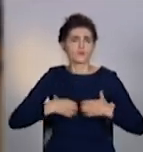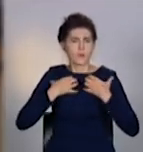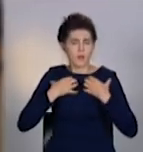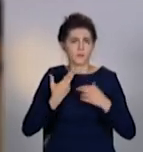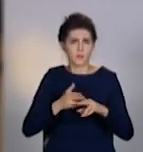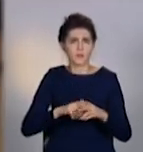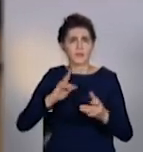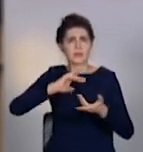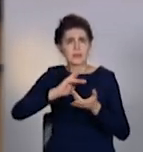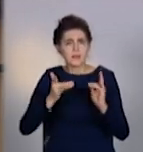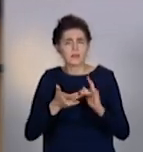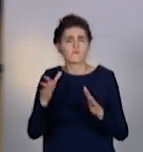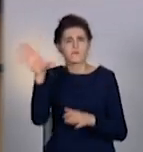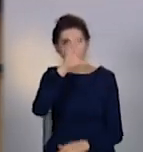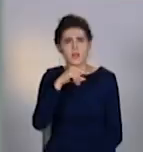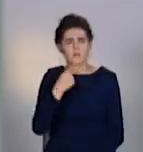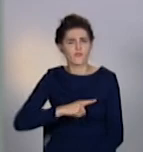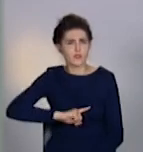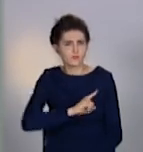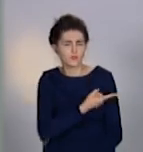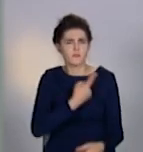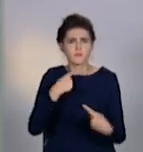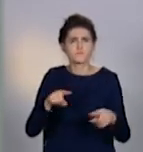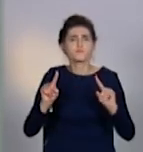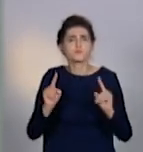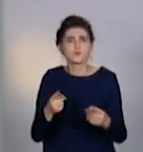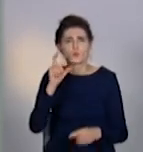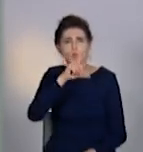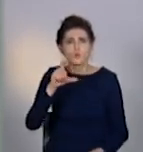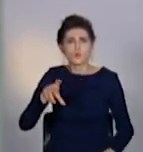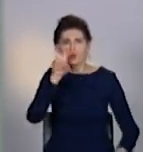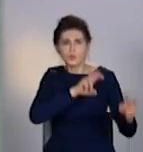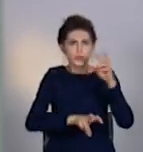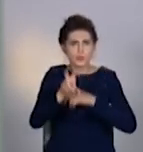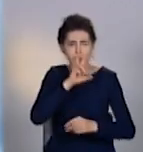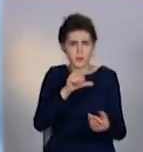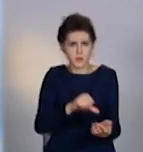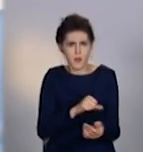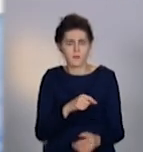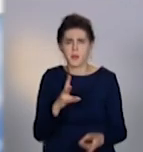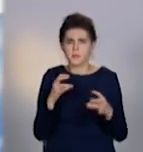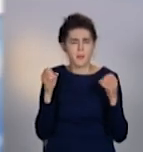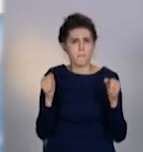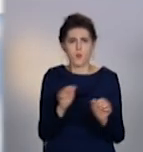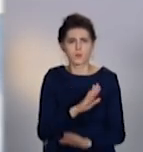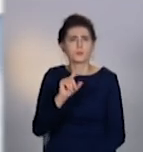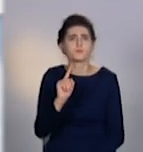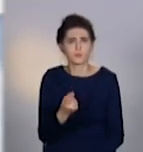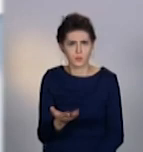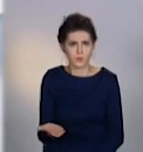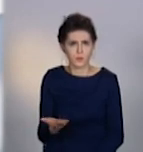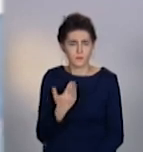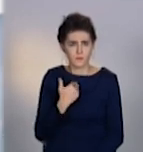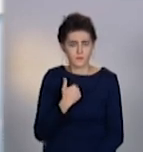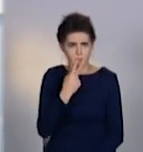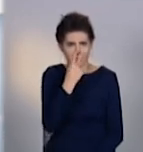ось інтернет-користувачі обурені тим, що люди, які шукають закладки, навіть не бояться, що їх помітять. Выхожу во двор, а у меня